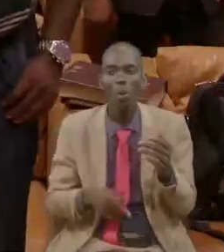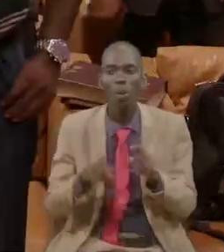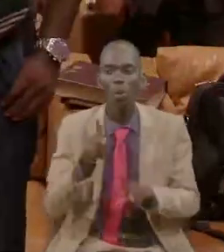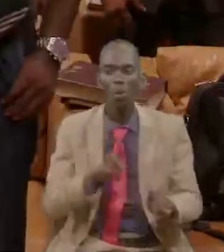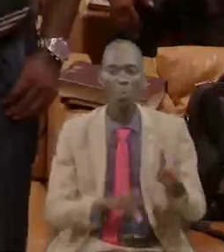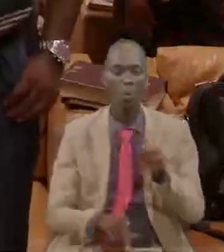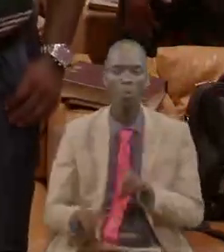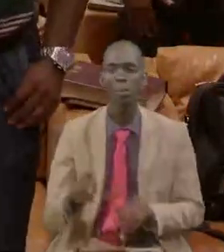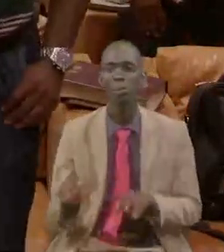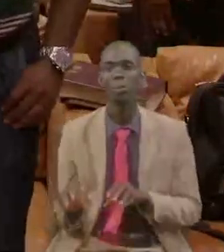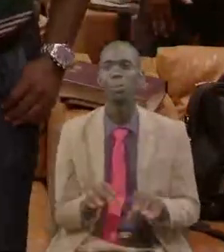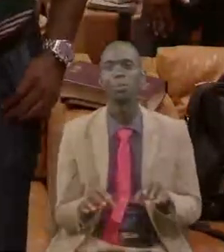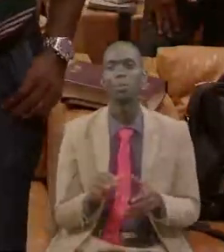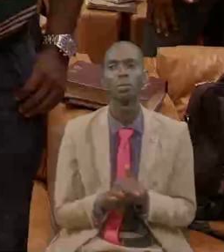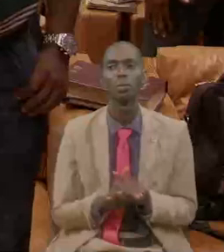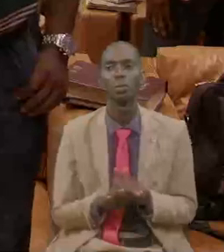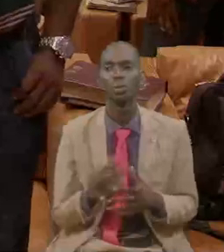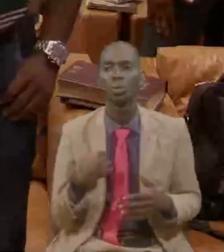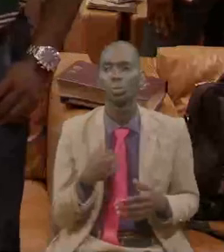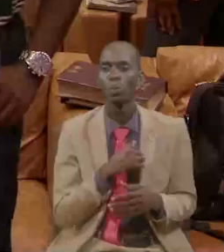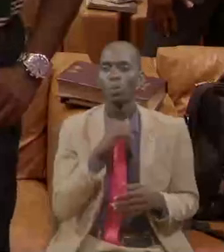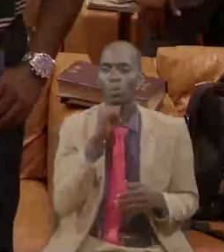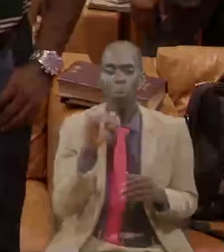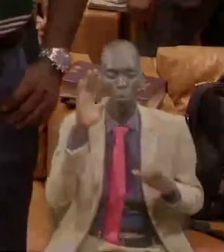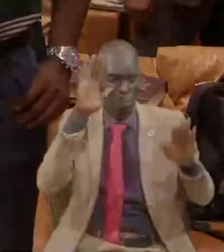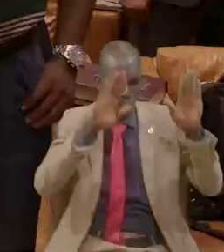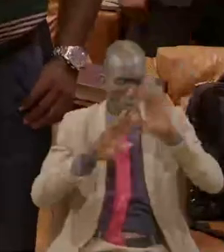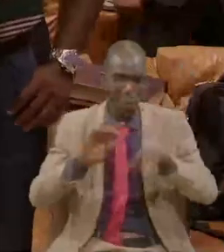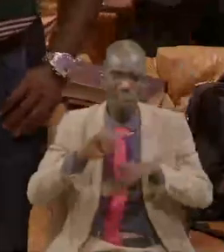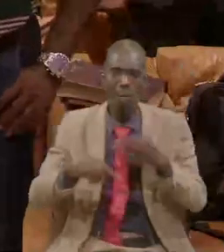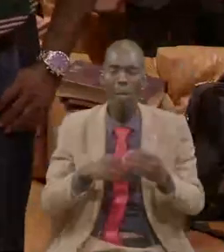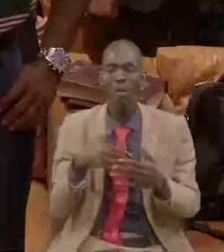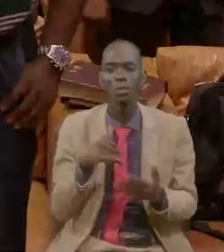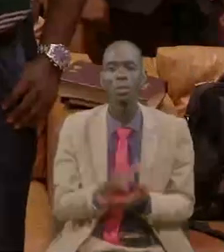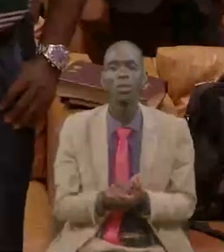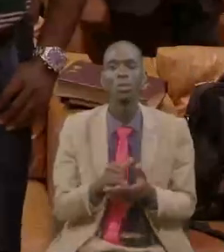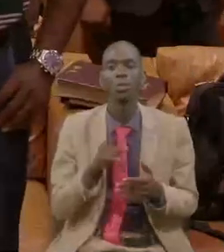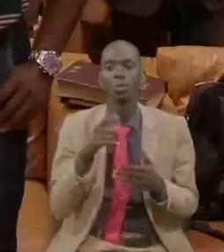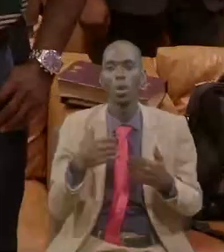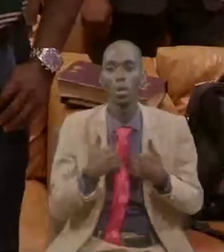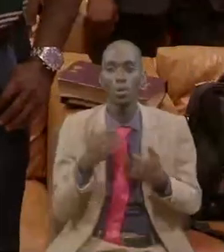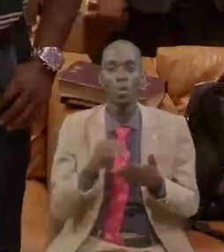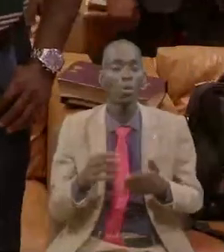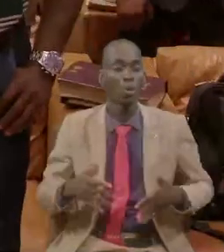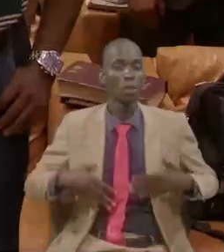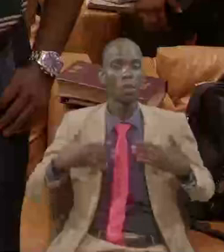dérangé au sujet de ce que les gens font. Pourquoi vous vous attristez, vous vous dérangez?